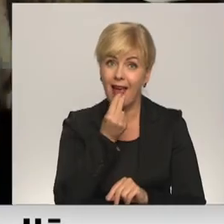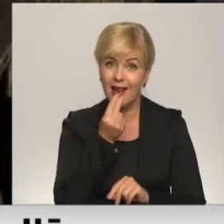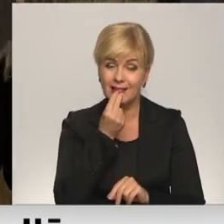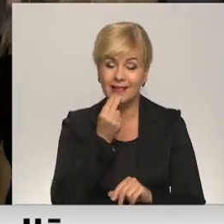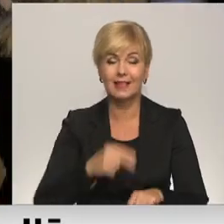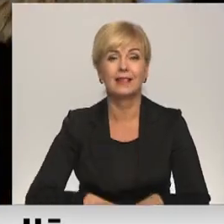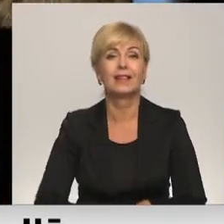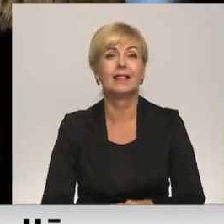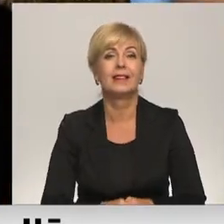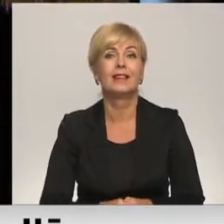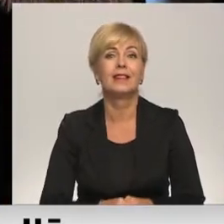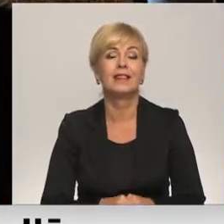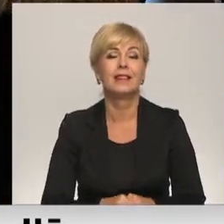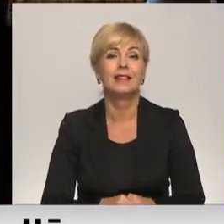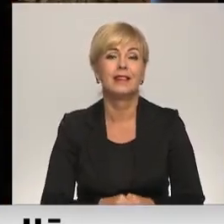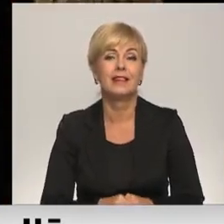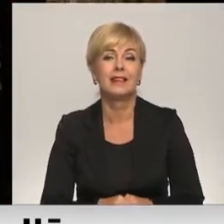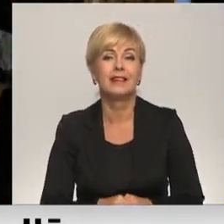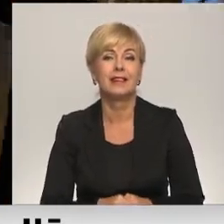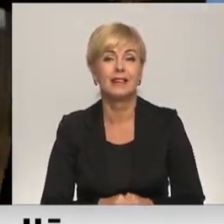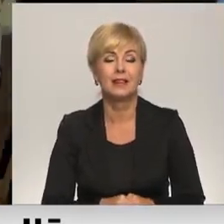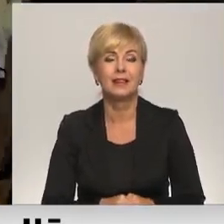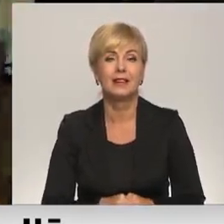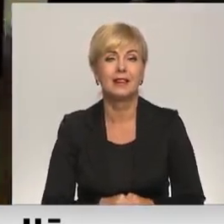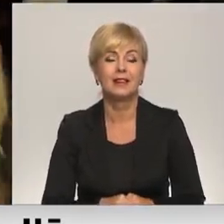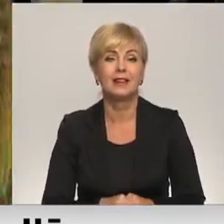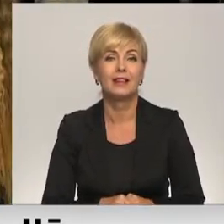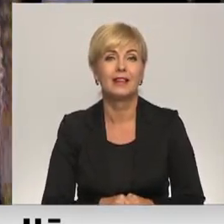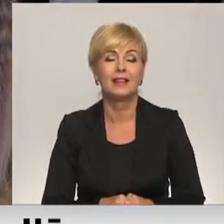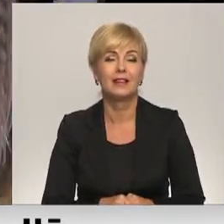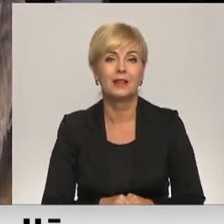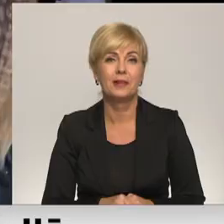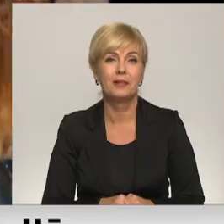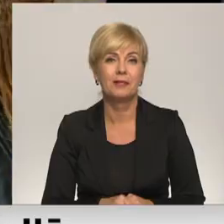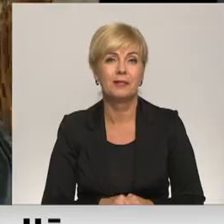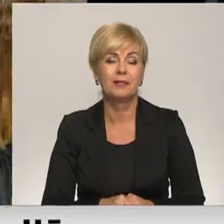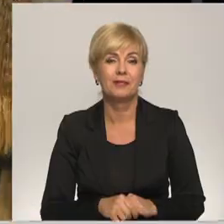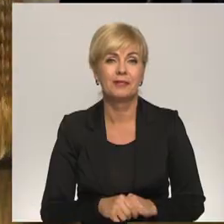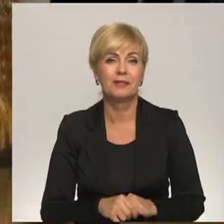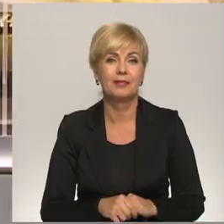Ilze Kalve, Latvijas televīzija no Vitkambes, Lielbritānijā.